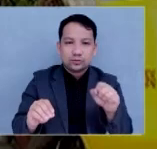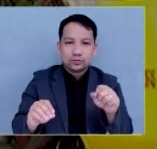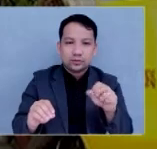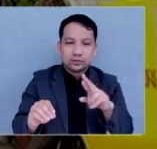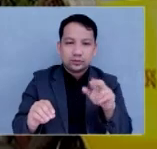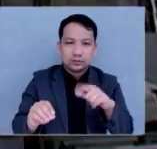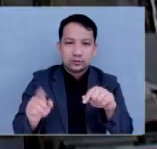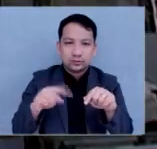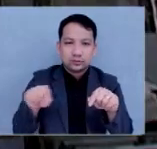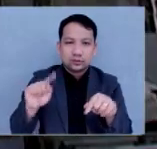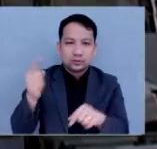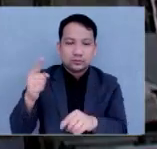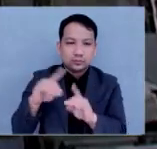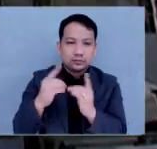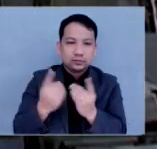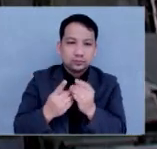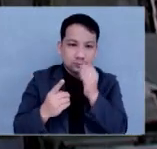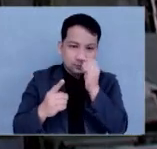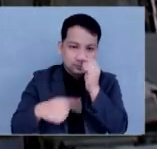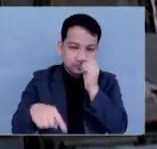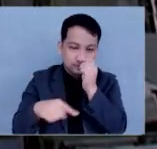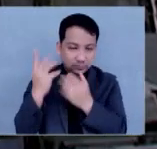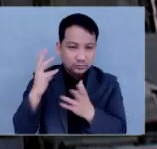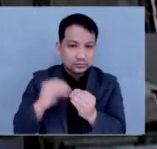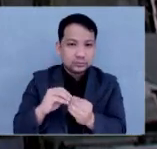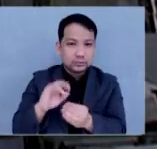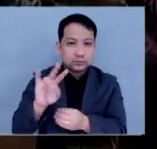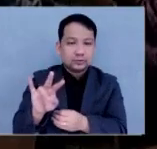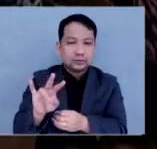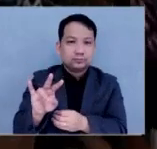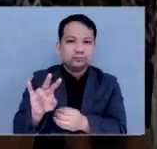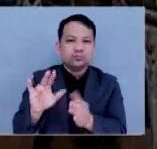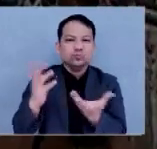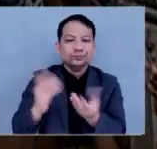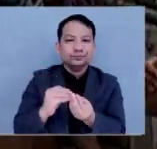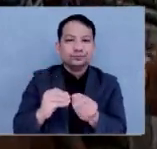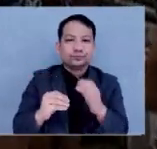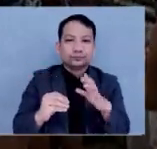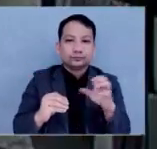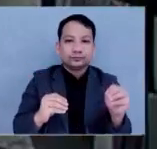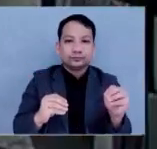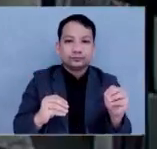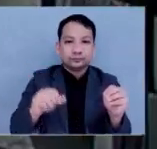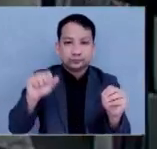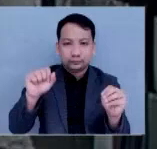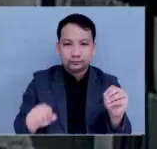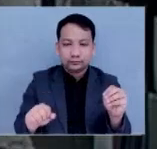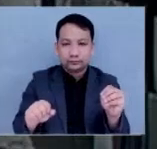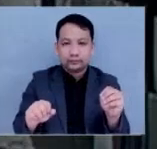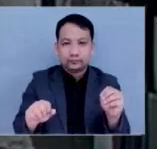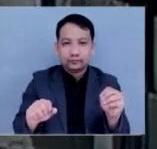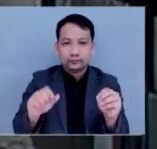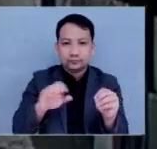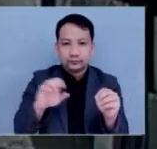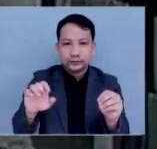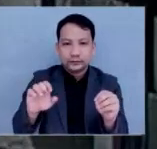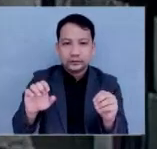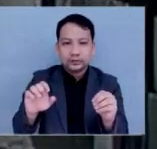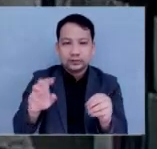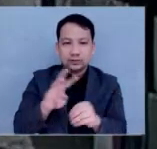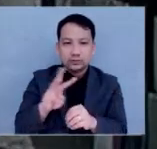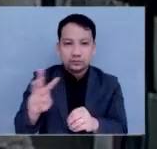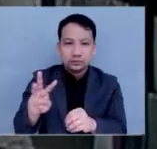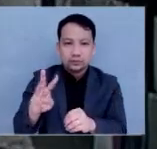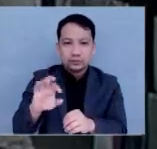sa 1st District, habang botante naman ng 7 EMBO barangay ng SEMBO, South SEMBO, East REMBO, West